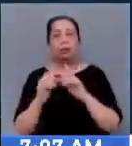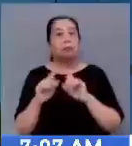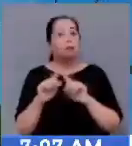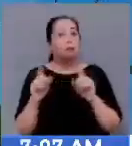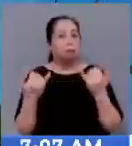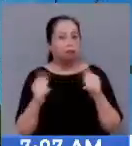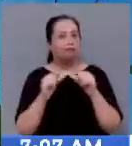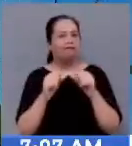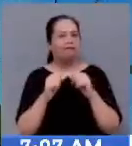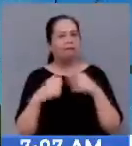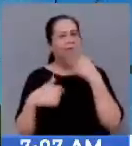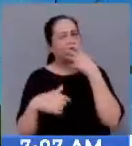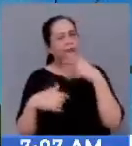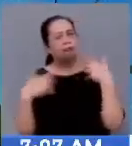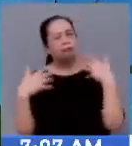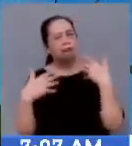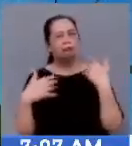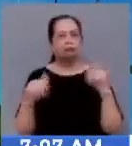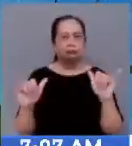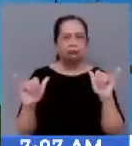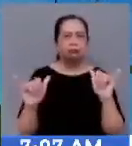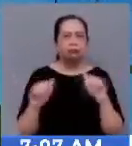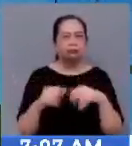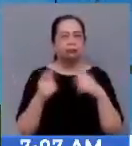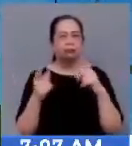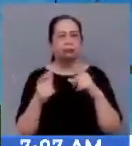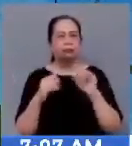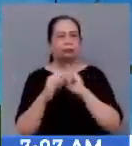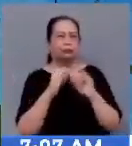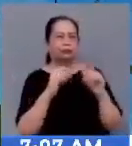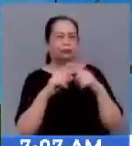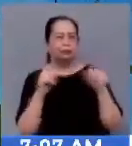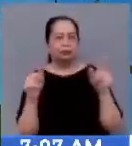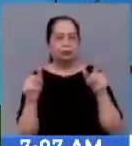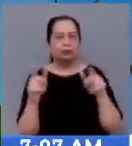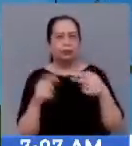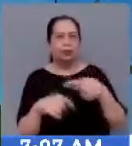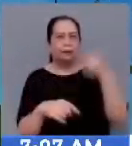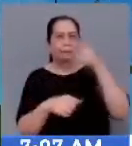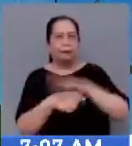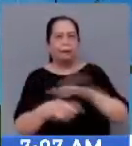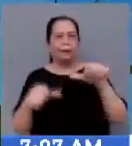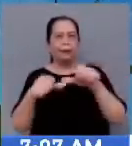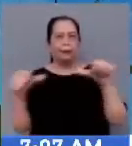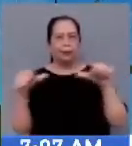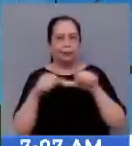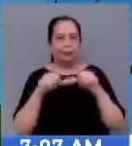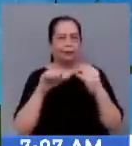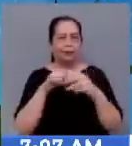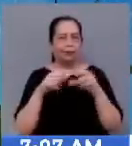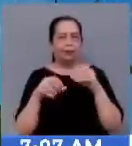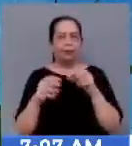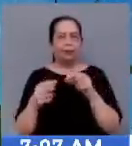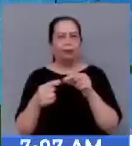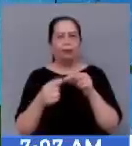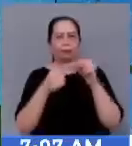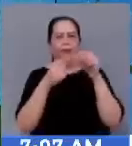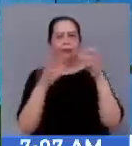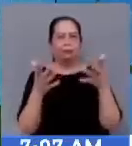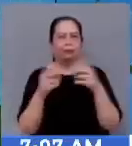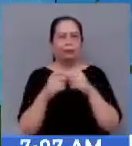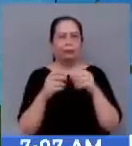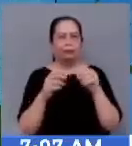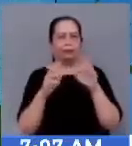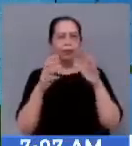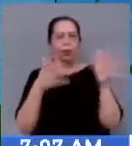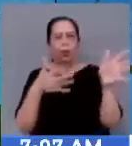maalisang panahon, mga kapuso. Ribs ng high pressure area, extension po yan ng isang malaking umiikot na hangin